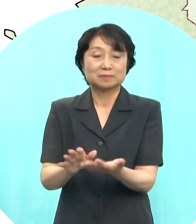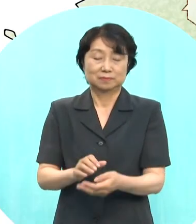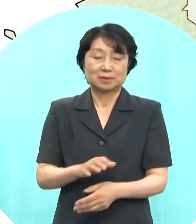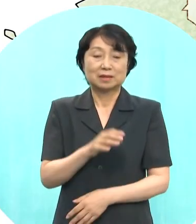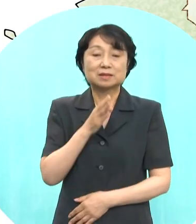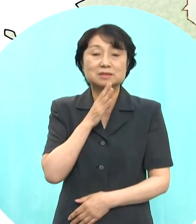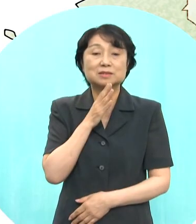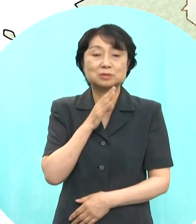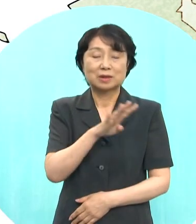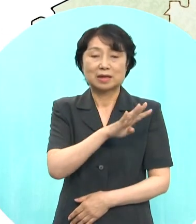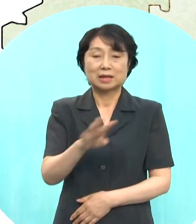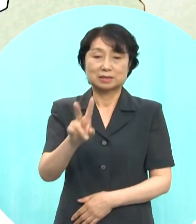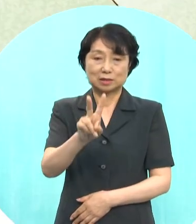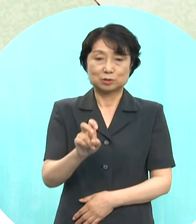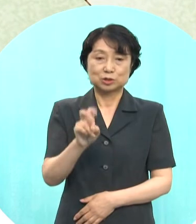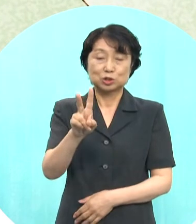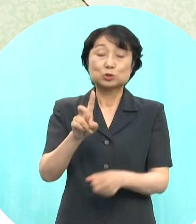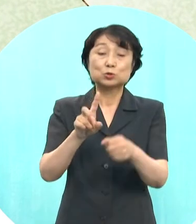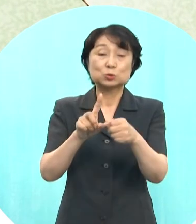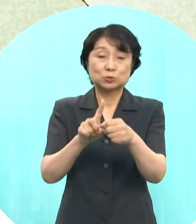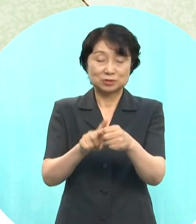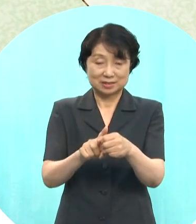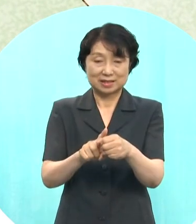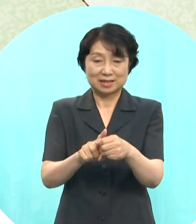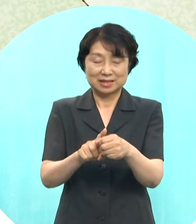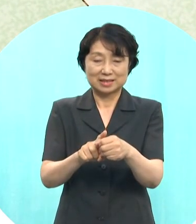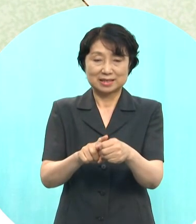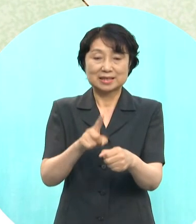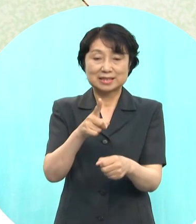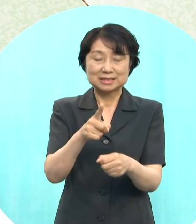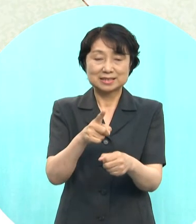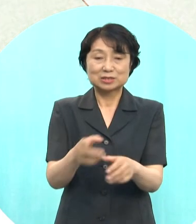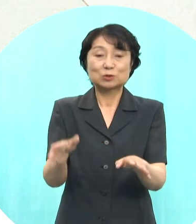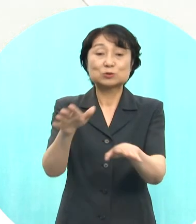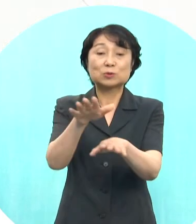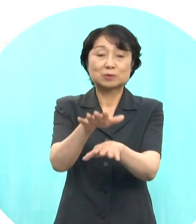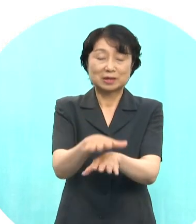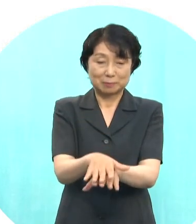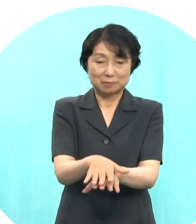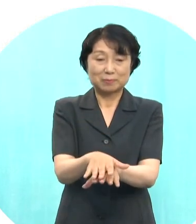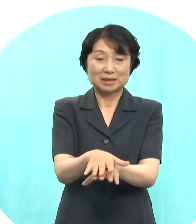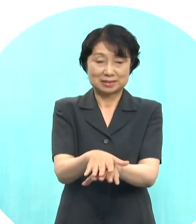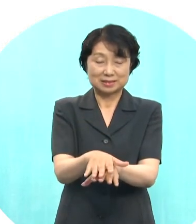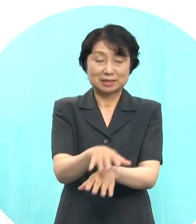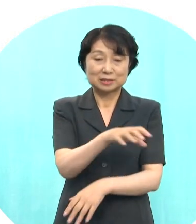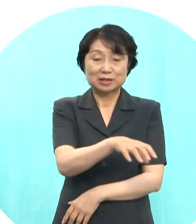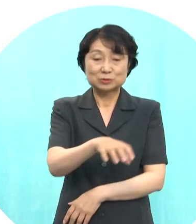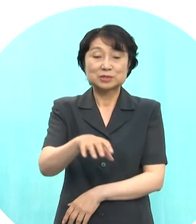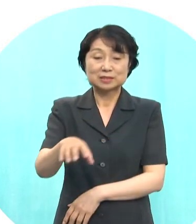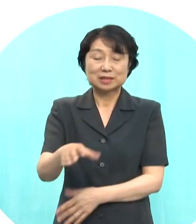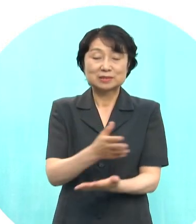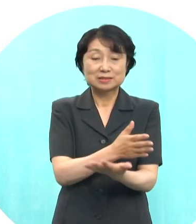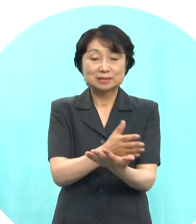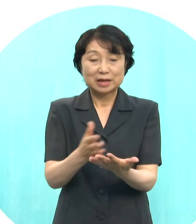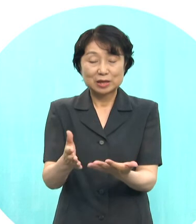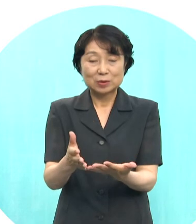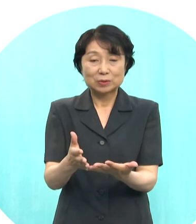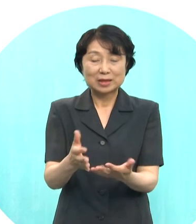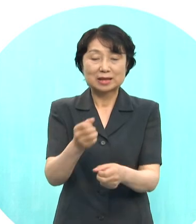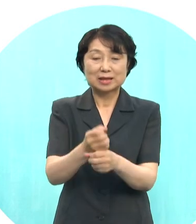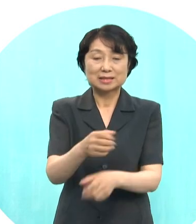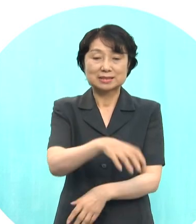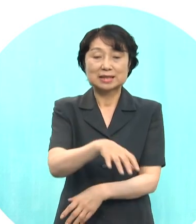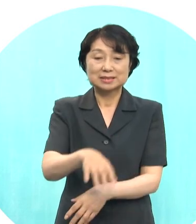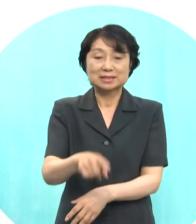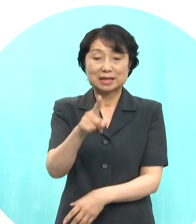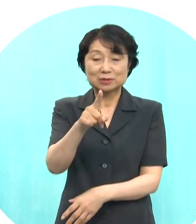い、実は平成22年に一市五町が合併し、各自治体の多様な産地